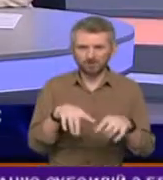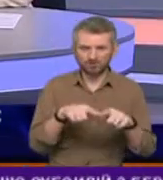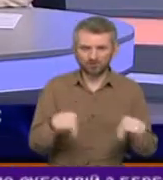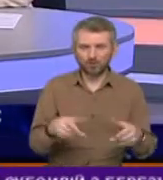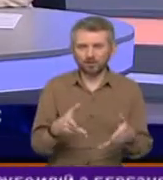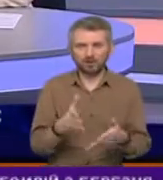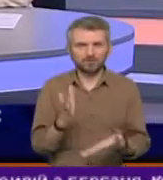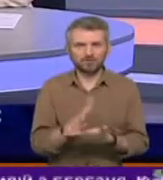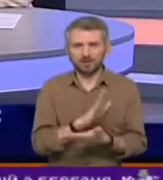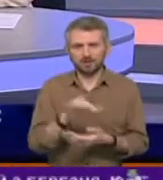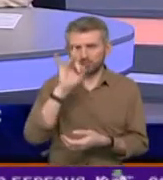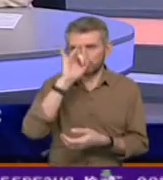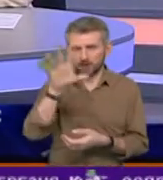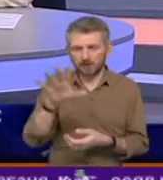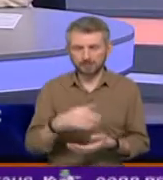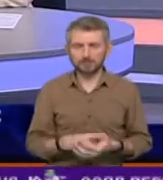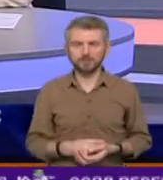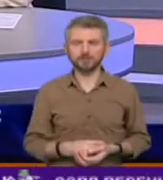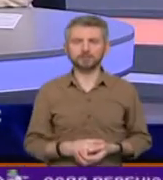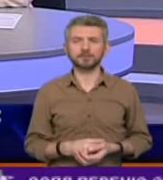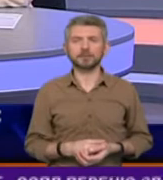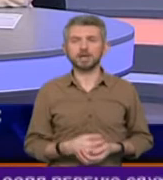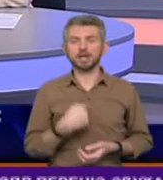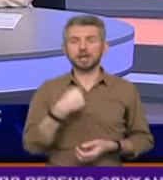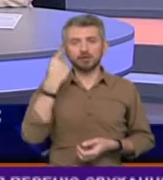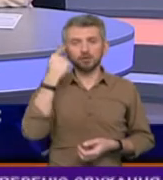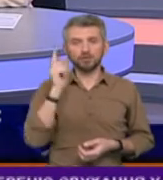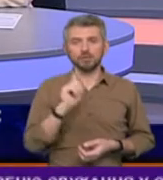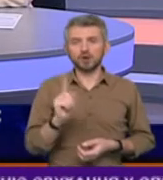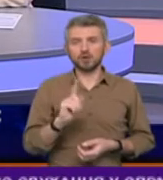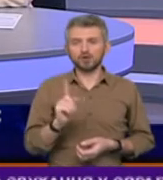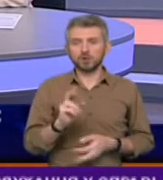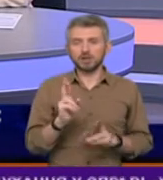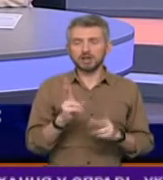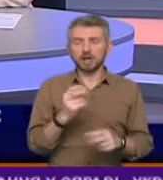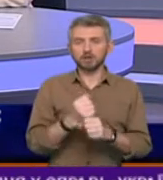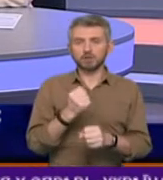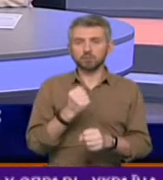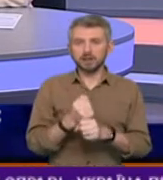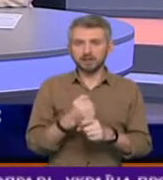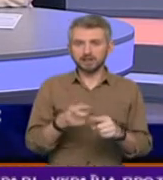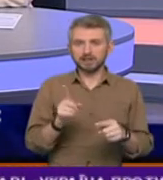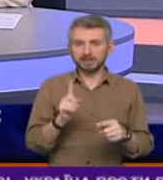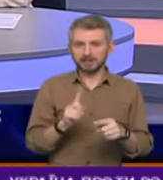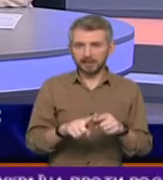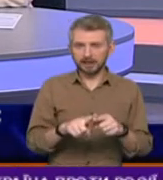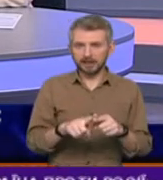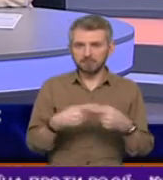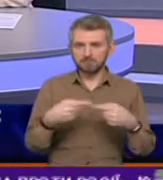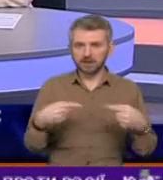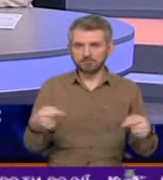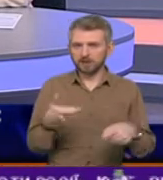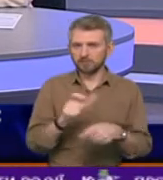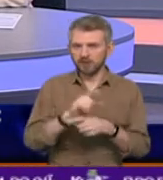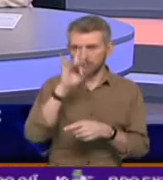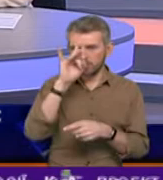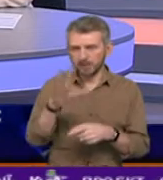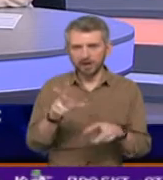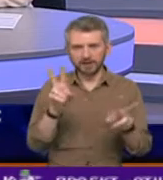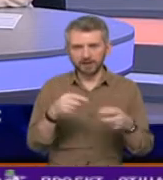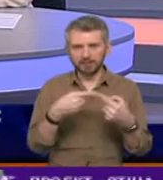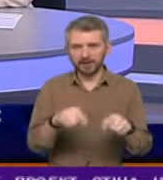директора Українського центру оцінювання якості освіти. От ці люди в нас тут в студії. Я думаю, що це найбільш фахові